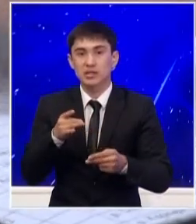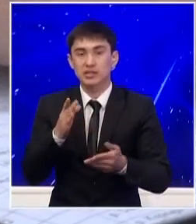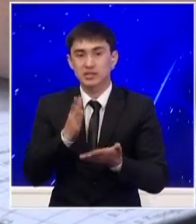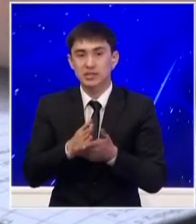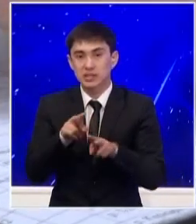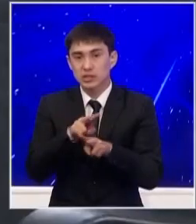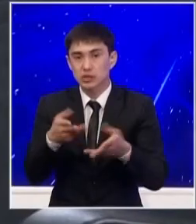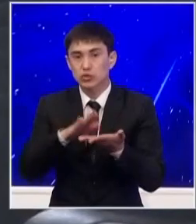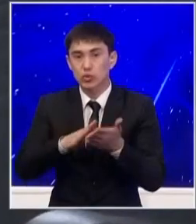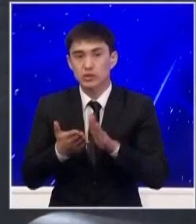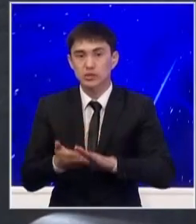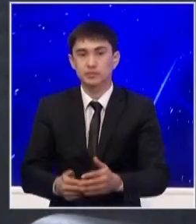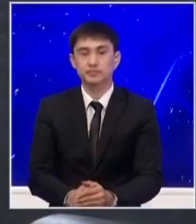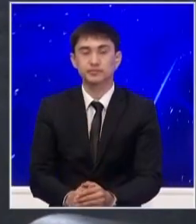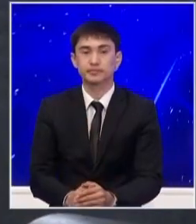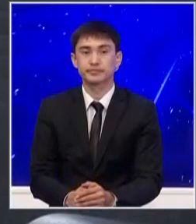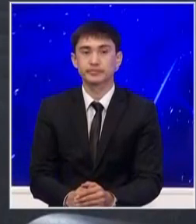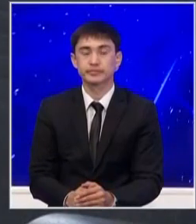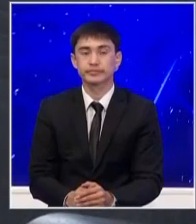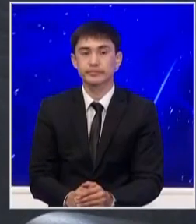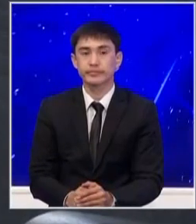за ситуацией.